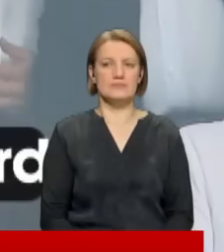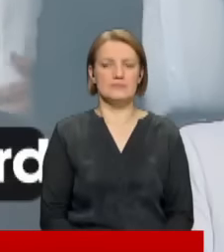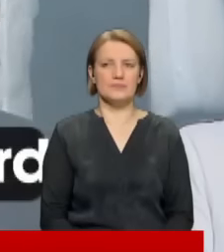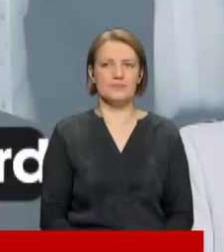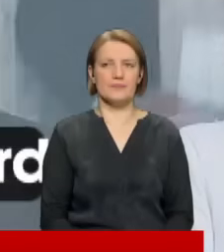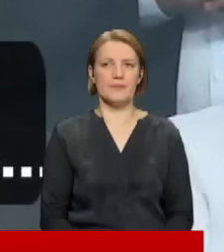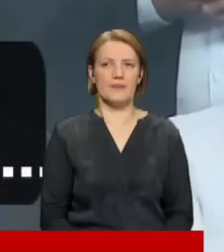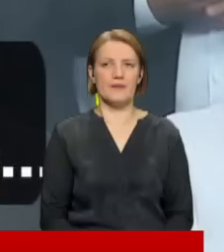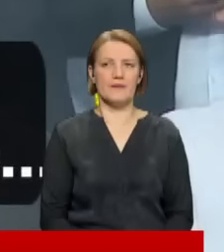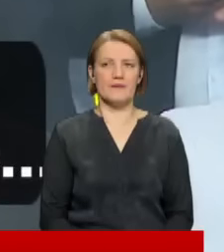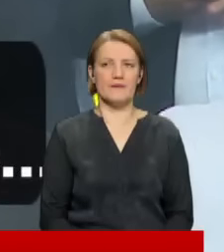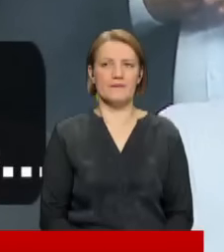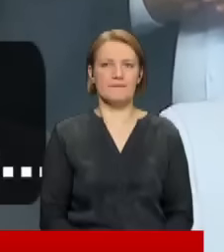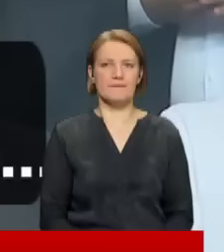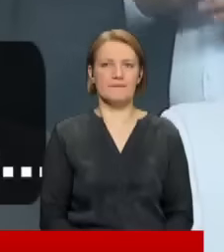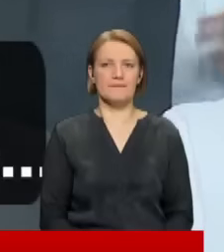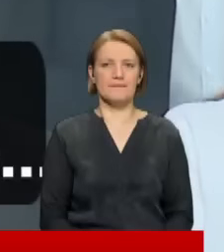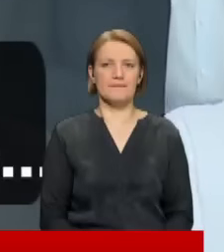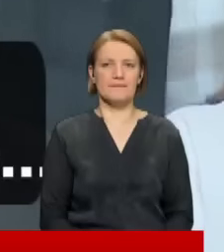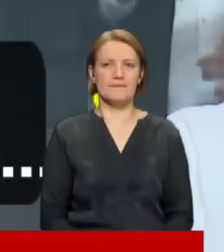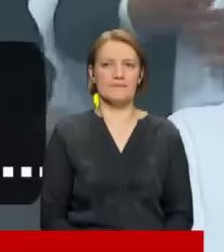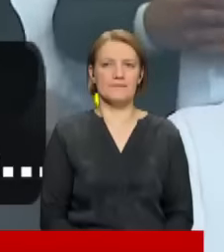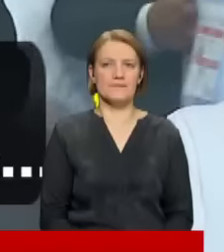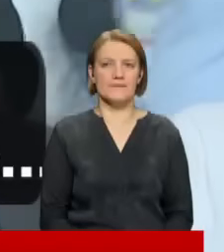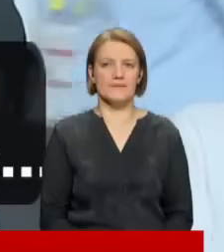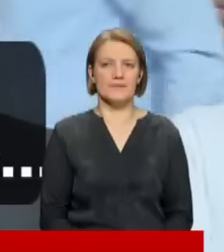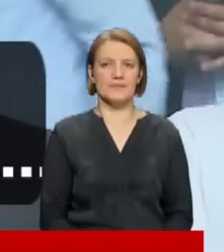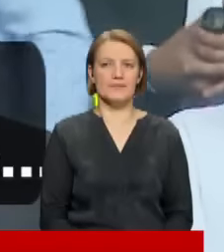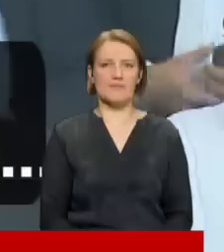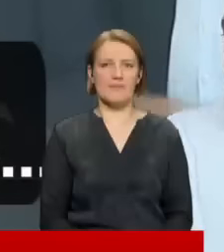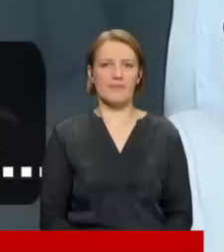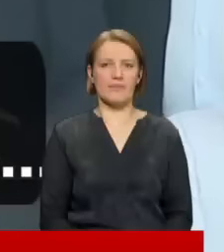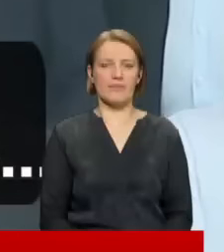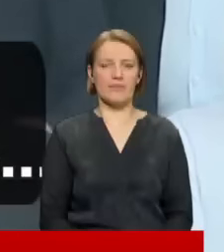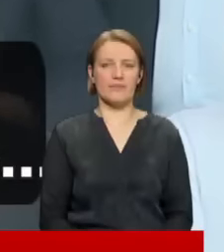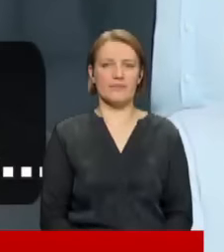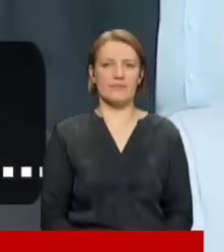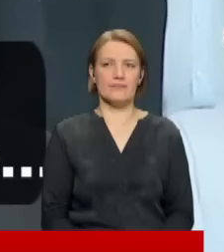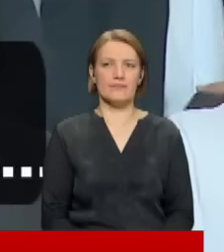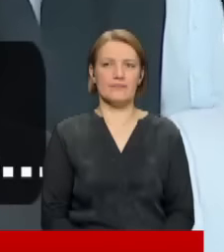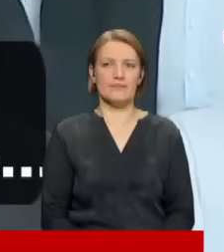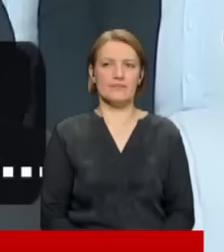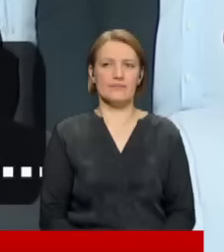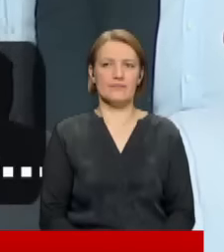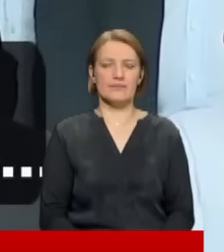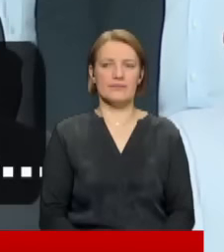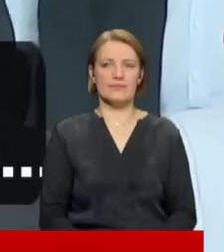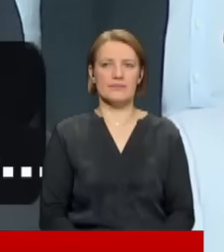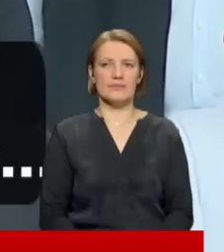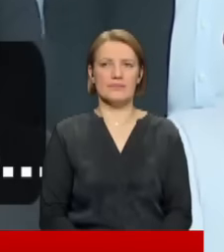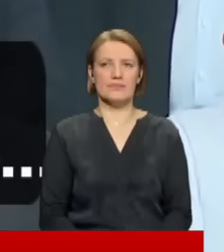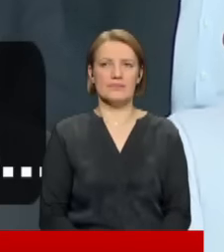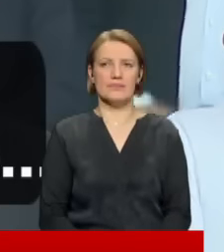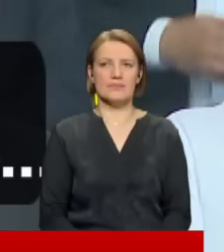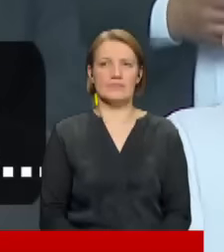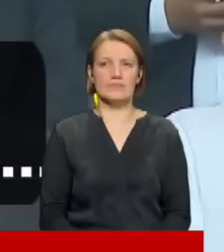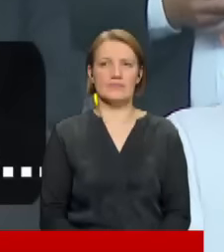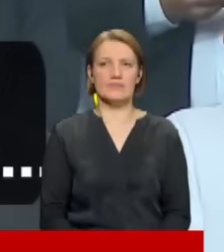daha gösterdik. Sayın Aziz Yıldırım ve ekibine ve bunu bir demokrasi şölenine